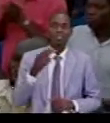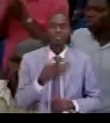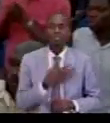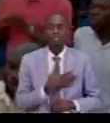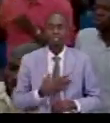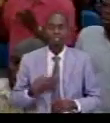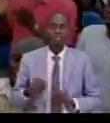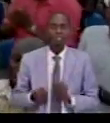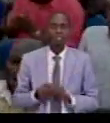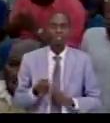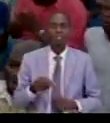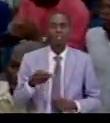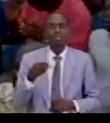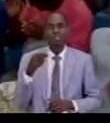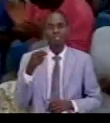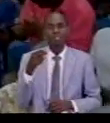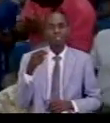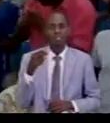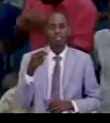Toujours plus